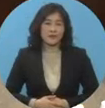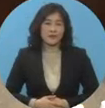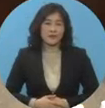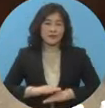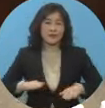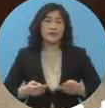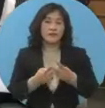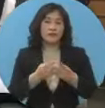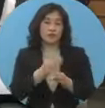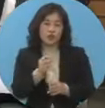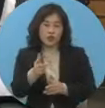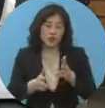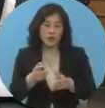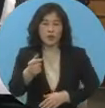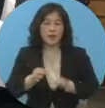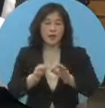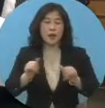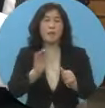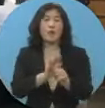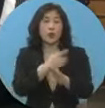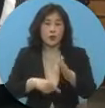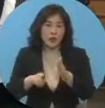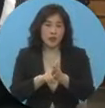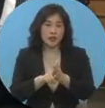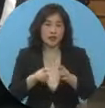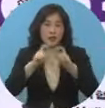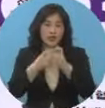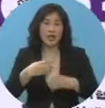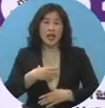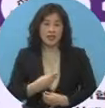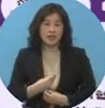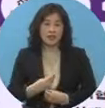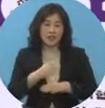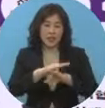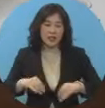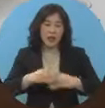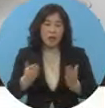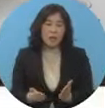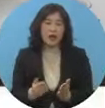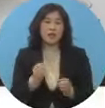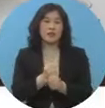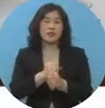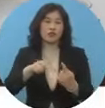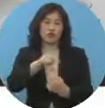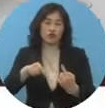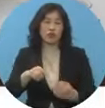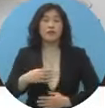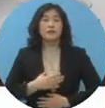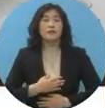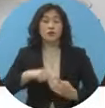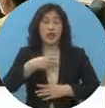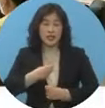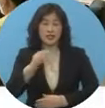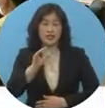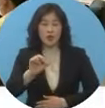소상공인을 돕기 위해 민생 안정 대책 딴 을 구성의 운영합니다 긴급 경영안정자금 500억 원을 긴급